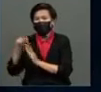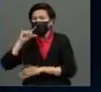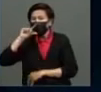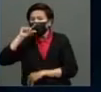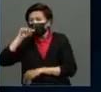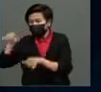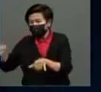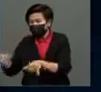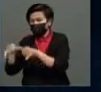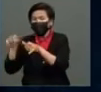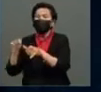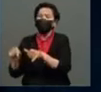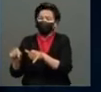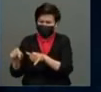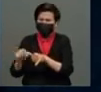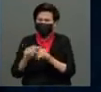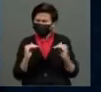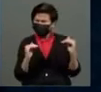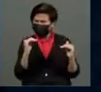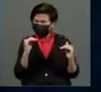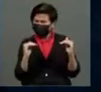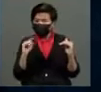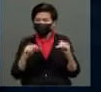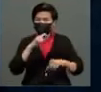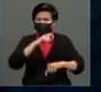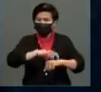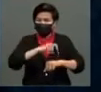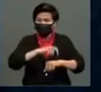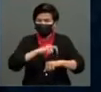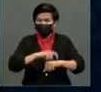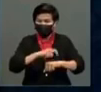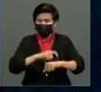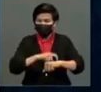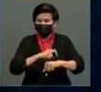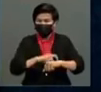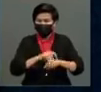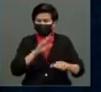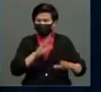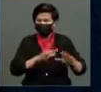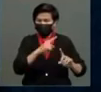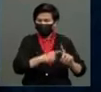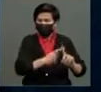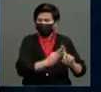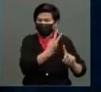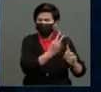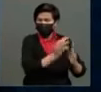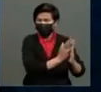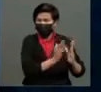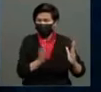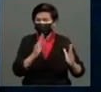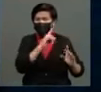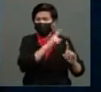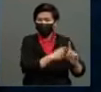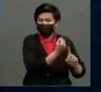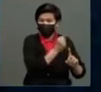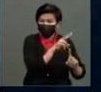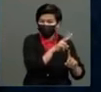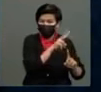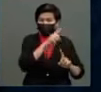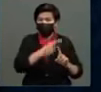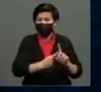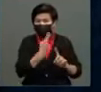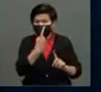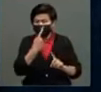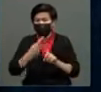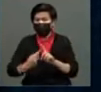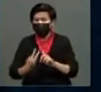ที่ว่ามาอยู่ก้อนๆเดียวกันเนี่ยใช้เวลาประมาณเกือบ2เดือนนะครับธันวามกรากุมภานะครับไป